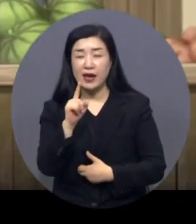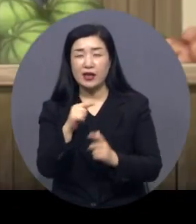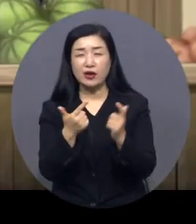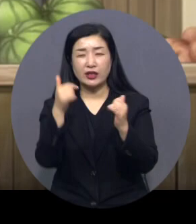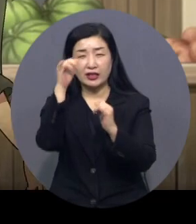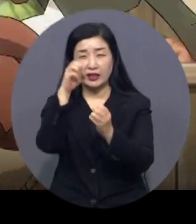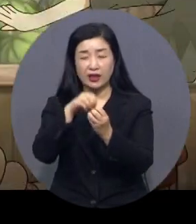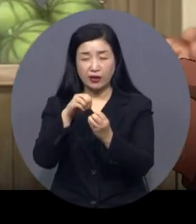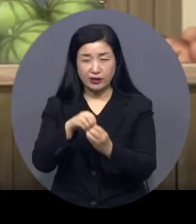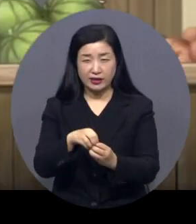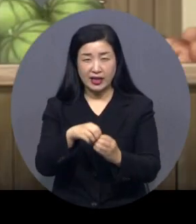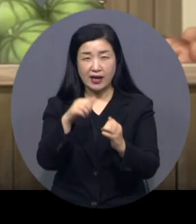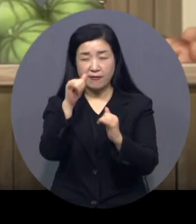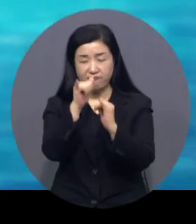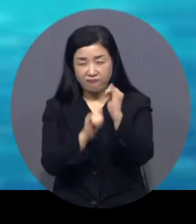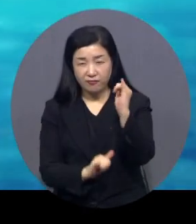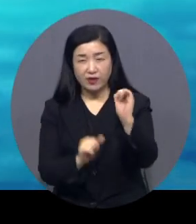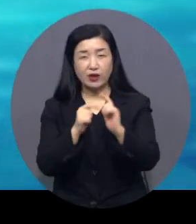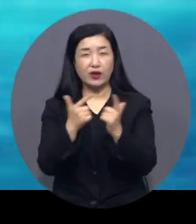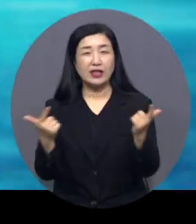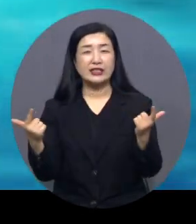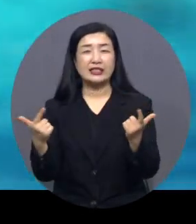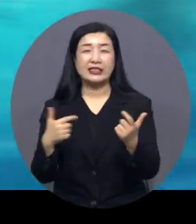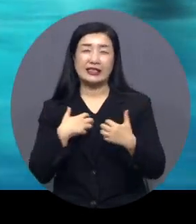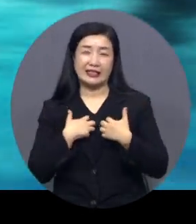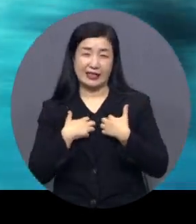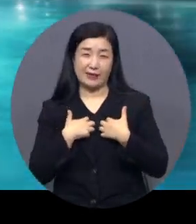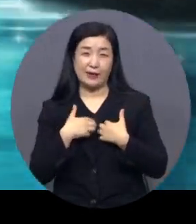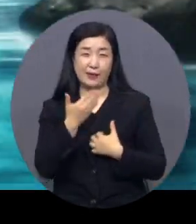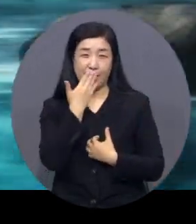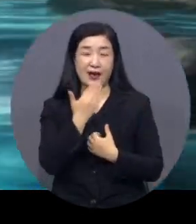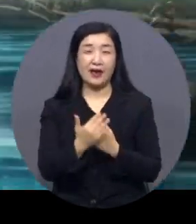역사와 전통 문화까지 담겨 또 다른 재미로 다가옵니다.